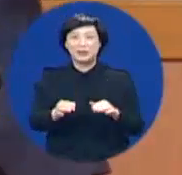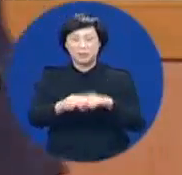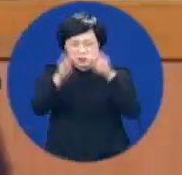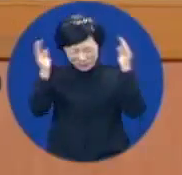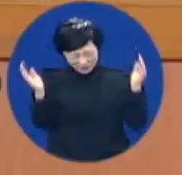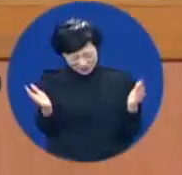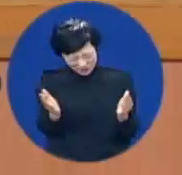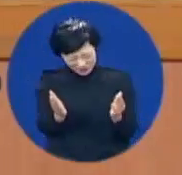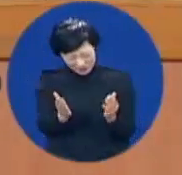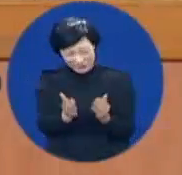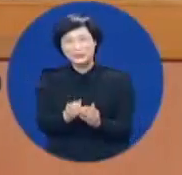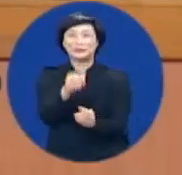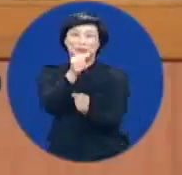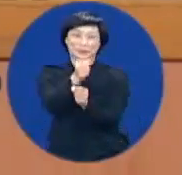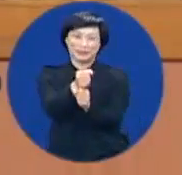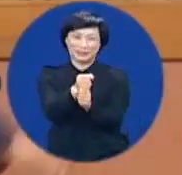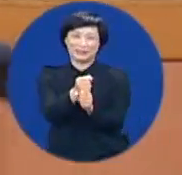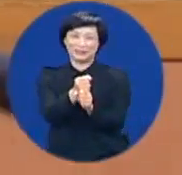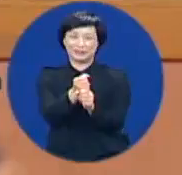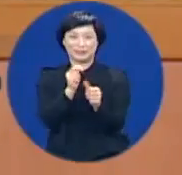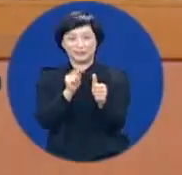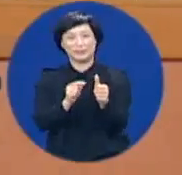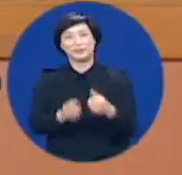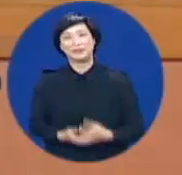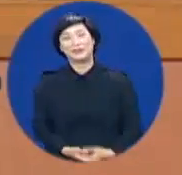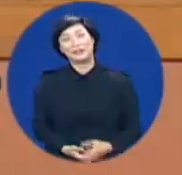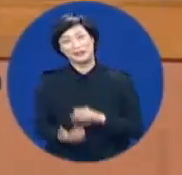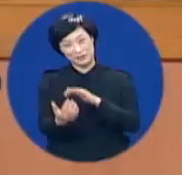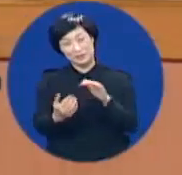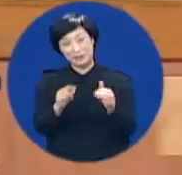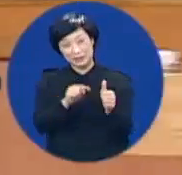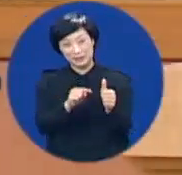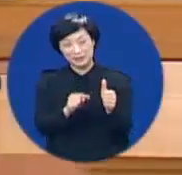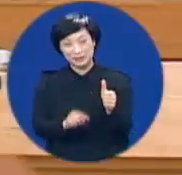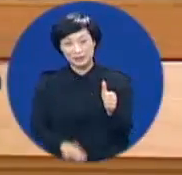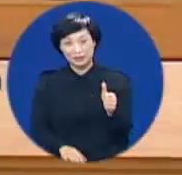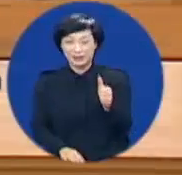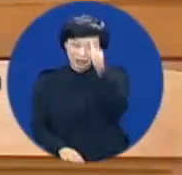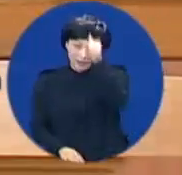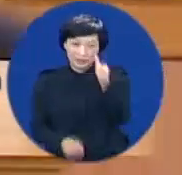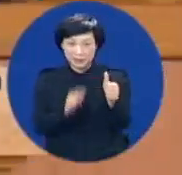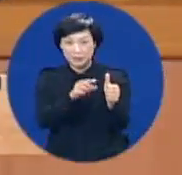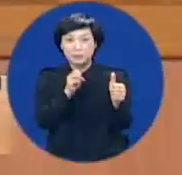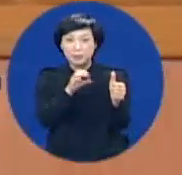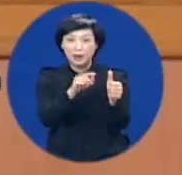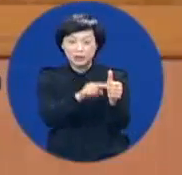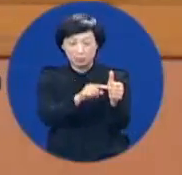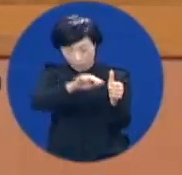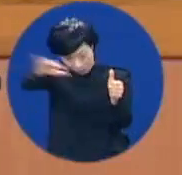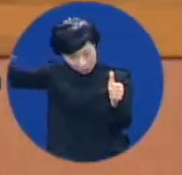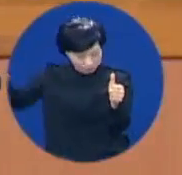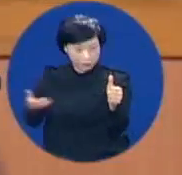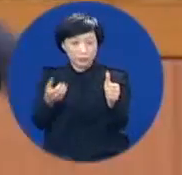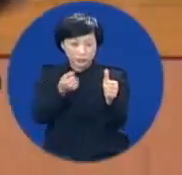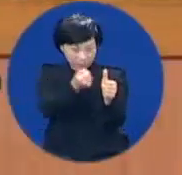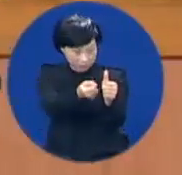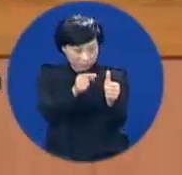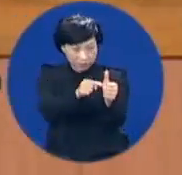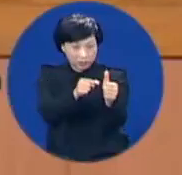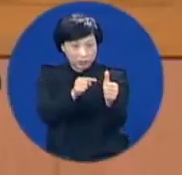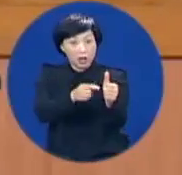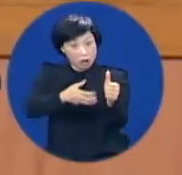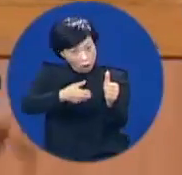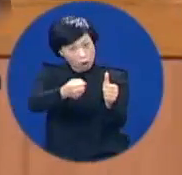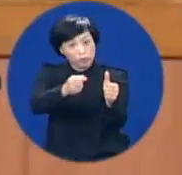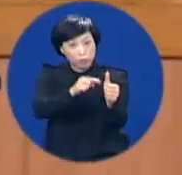다 만들었어요. 그리고 아담에게 너 가져, 너